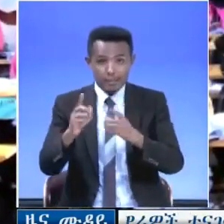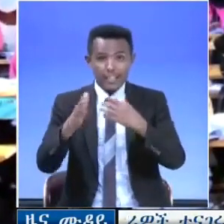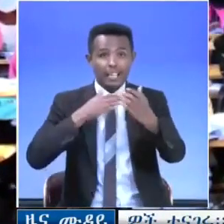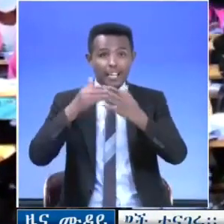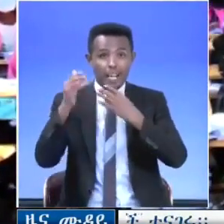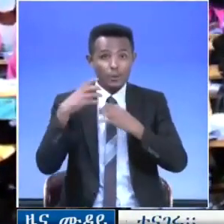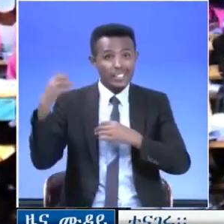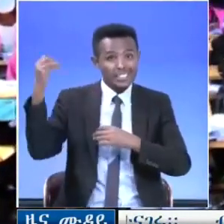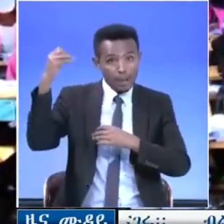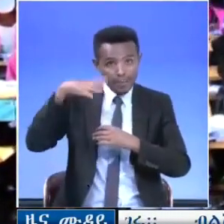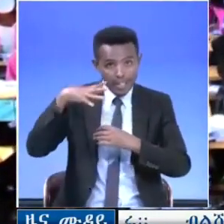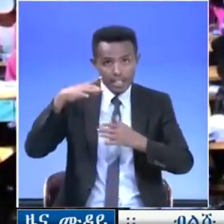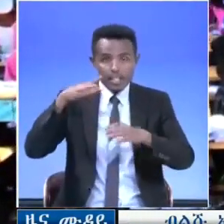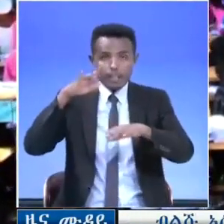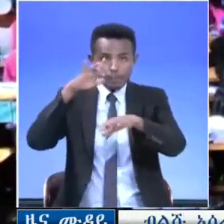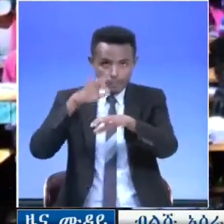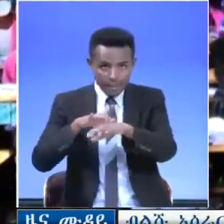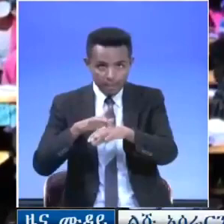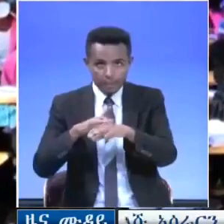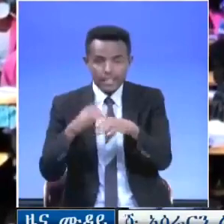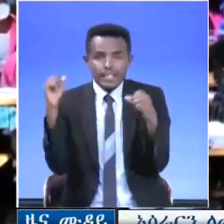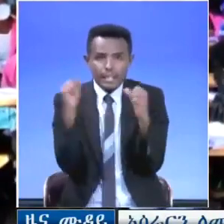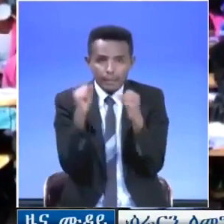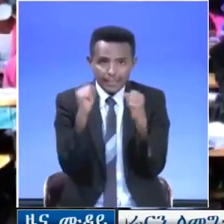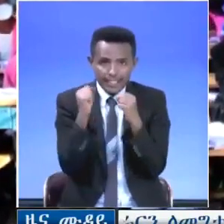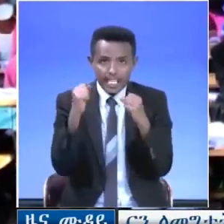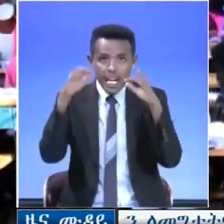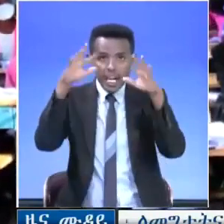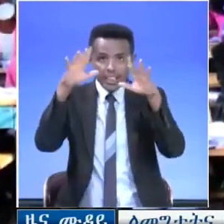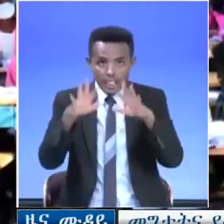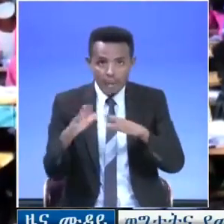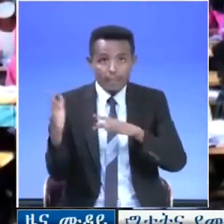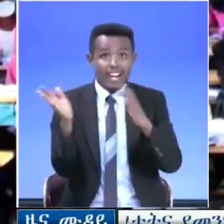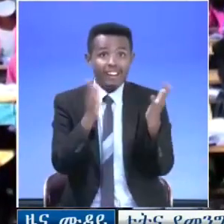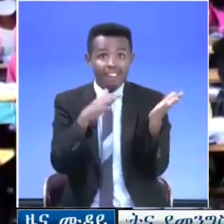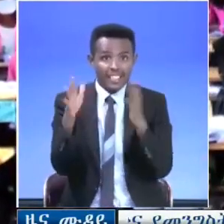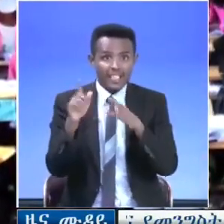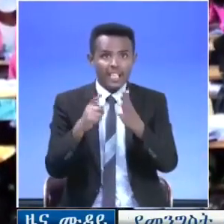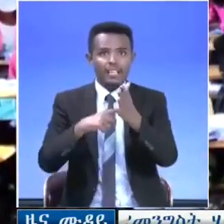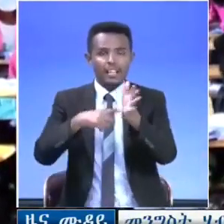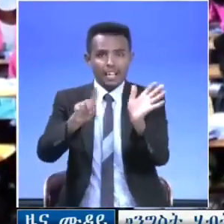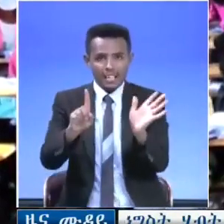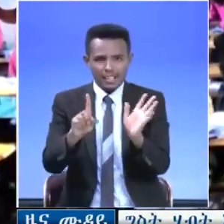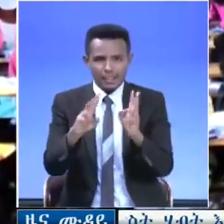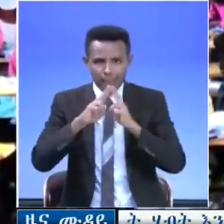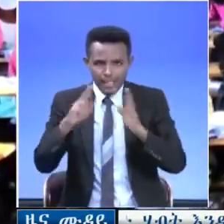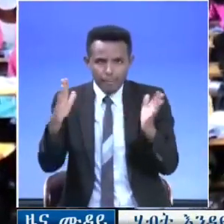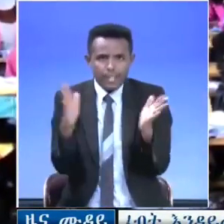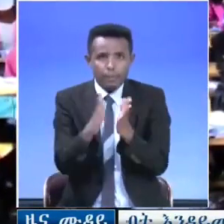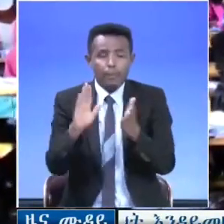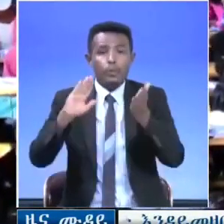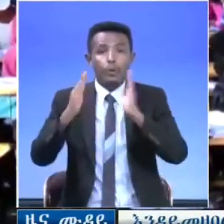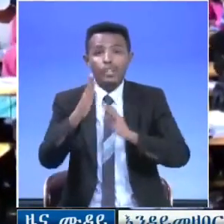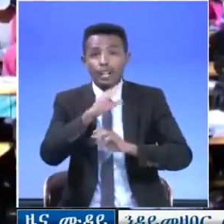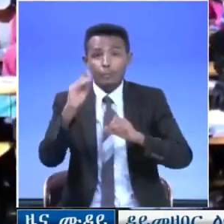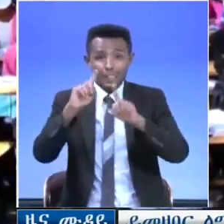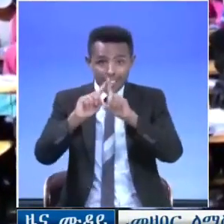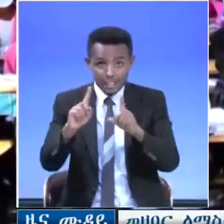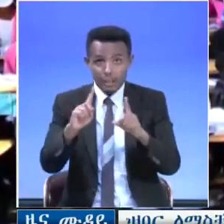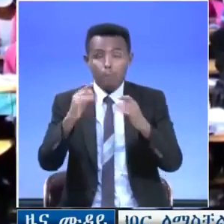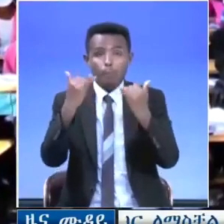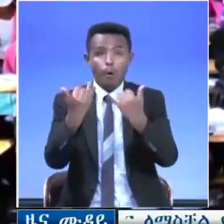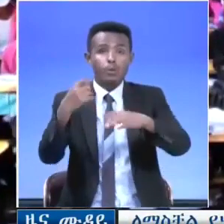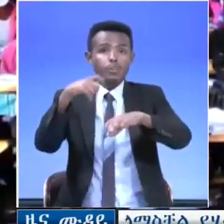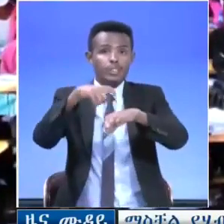ብርሃን የሚገባበት ለብርድ ለዝናብና ለነፋስ የተጋለጠ በጣም ጠባብ የሆነና በተለይ ደግሞ በአሁኑ